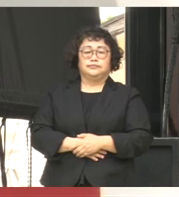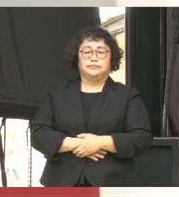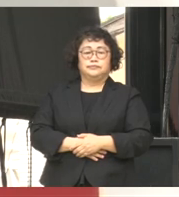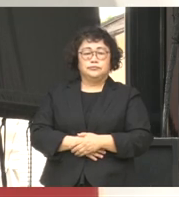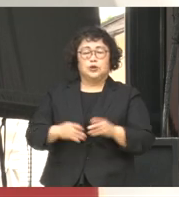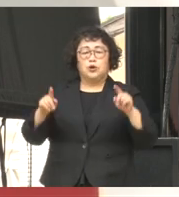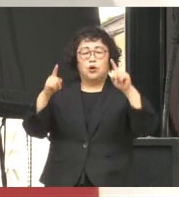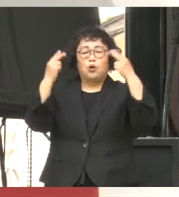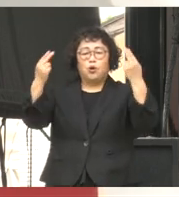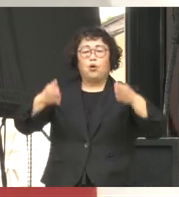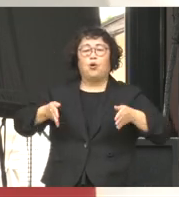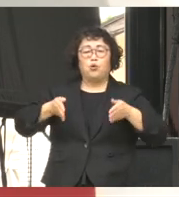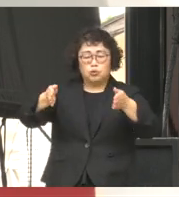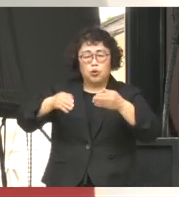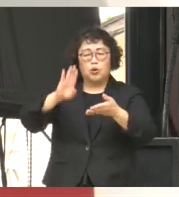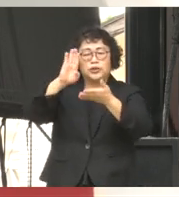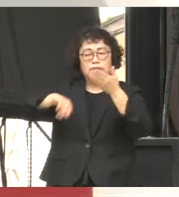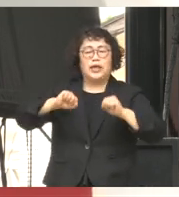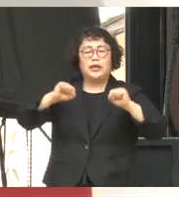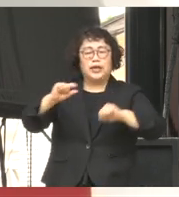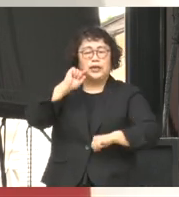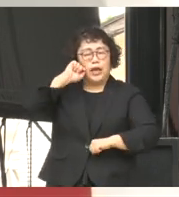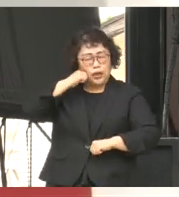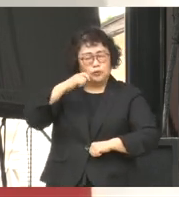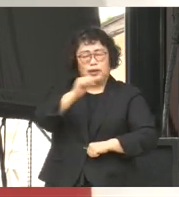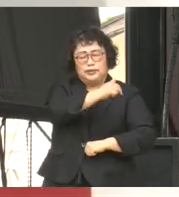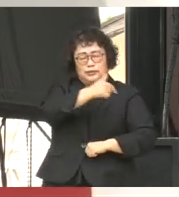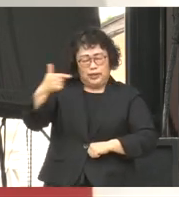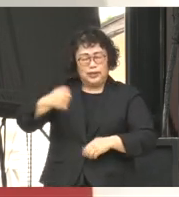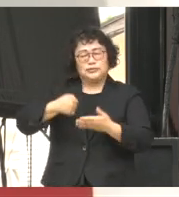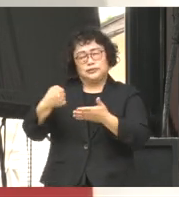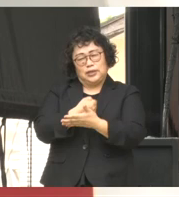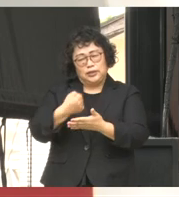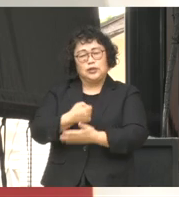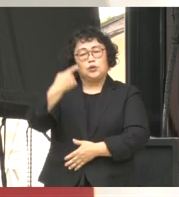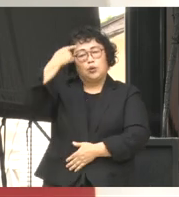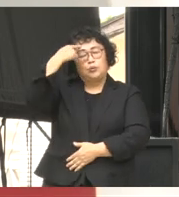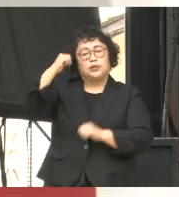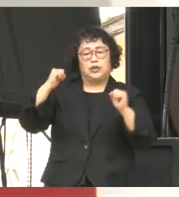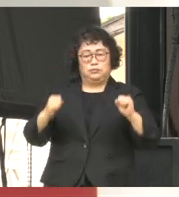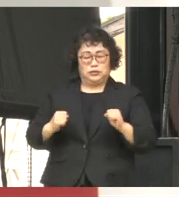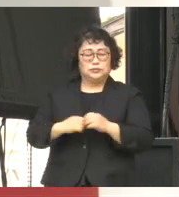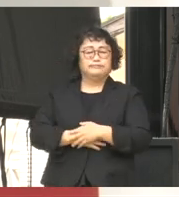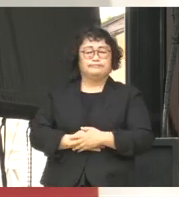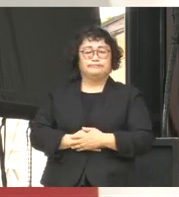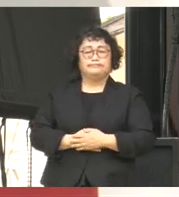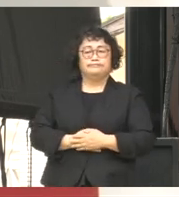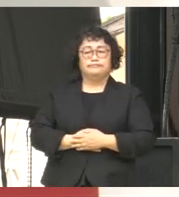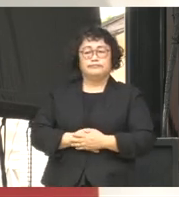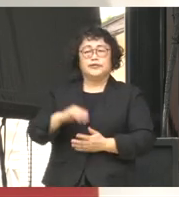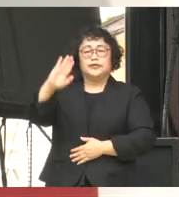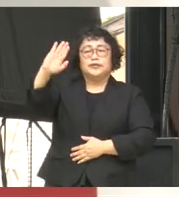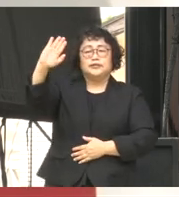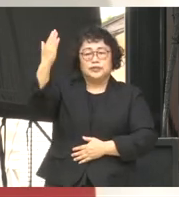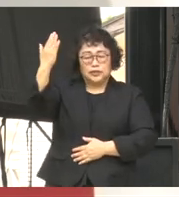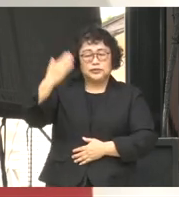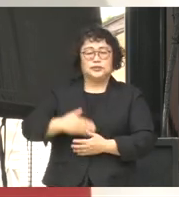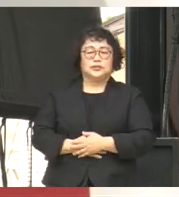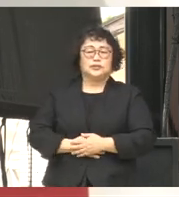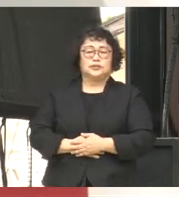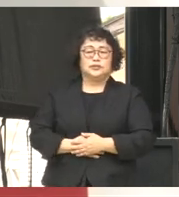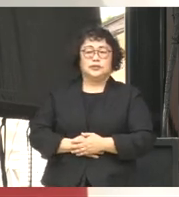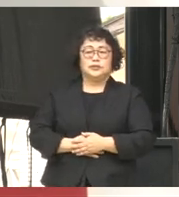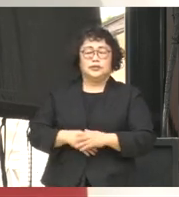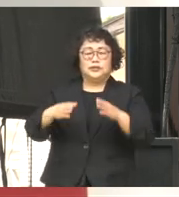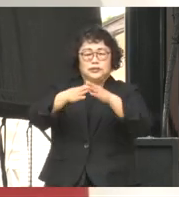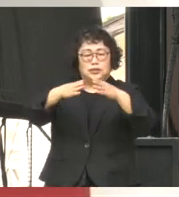行動をリレーできなかったことは大変残念に思います。しかしながら